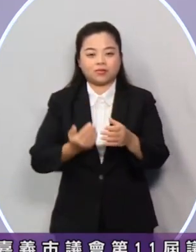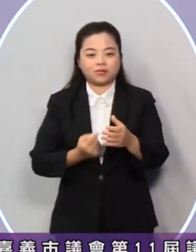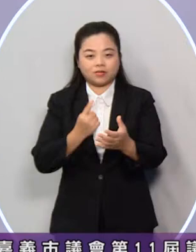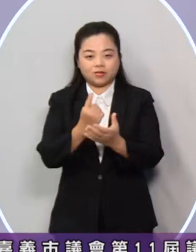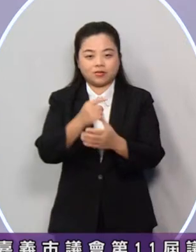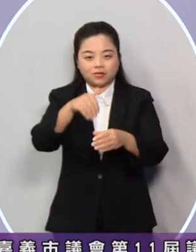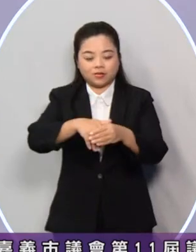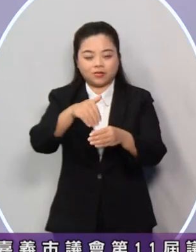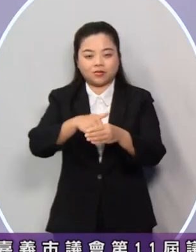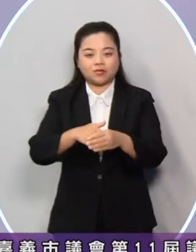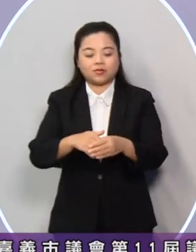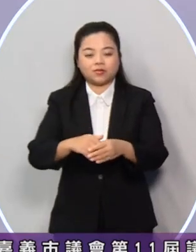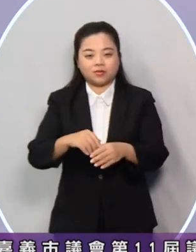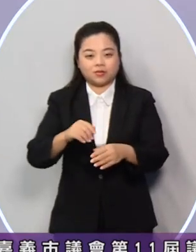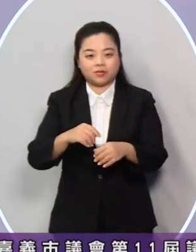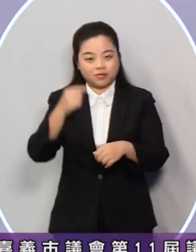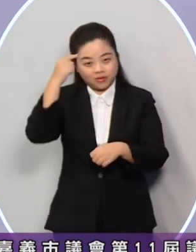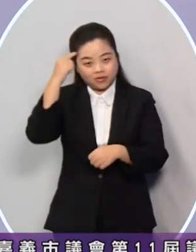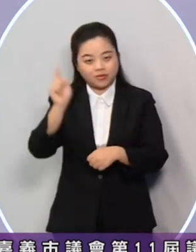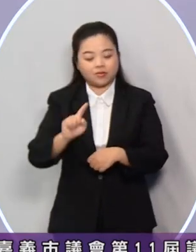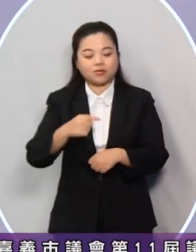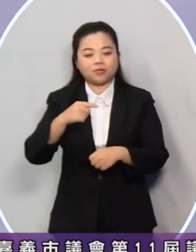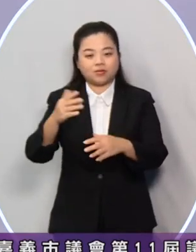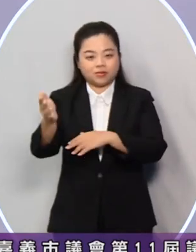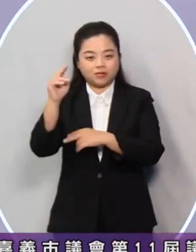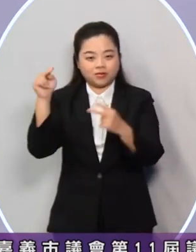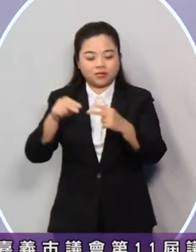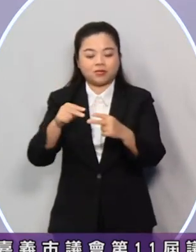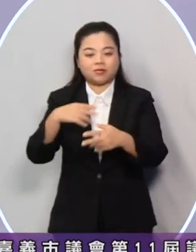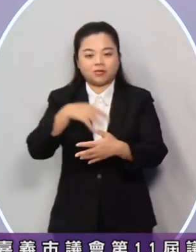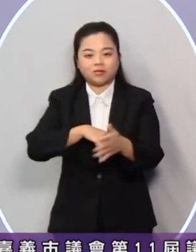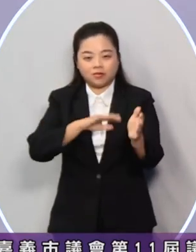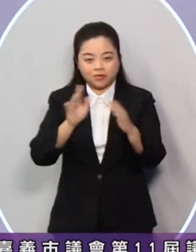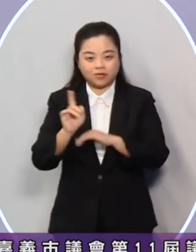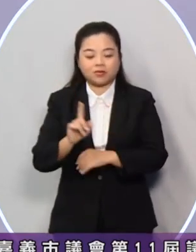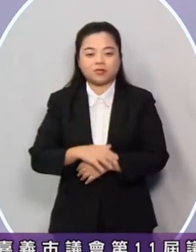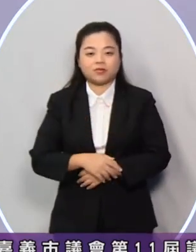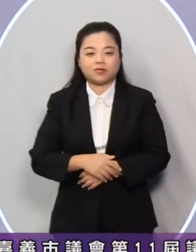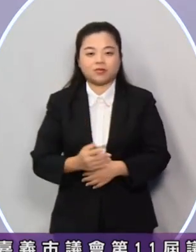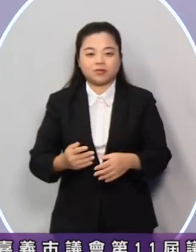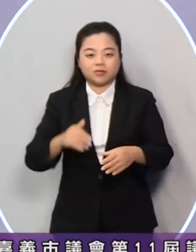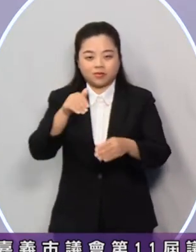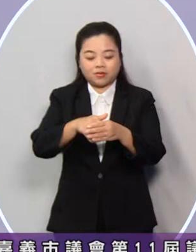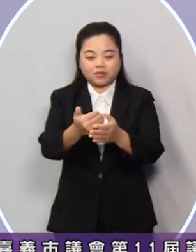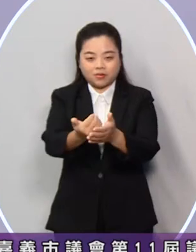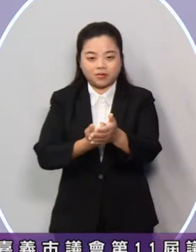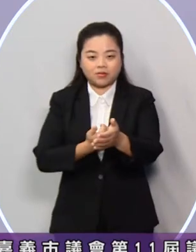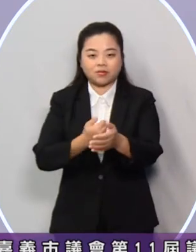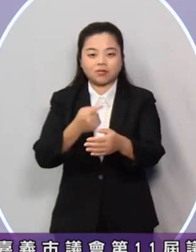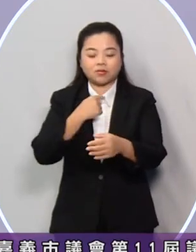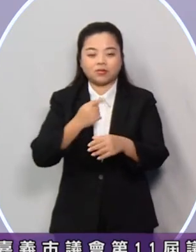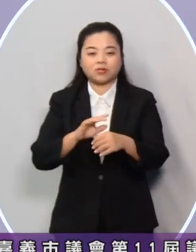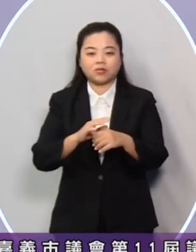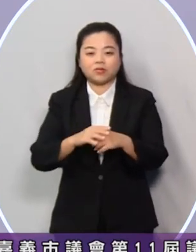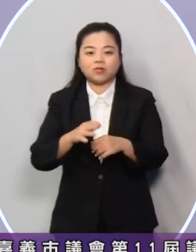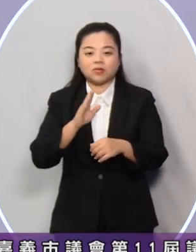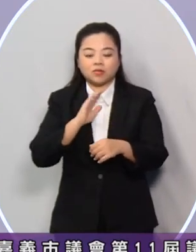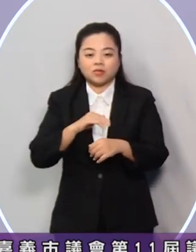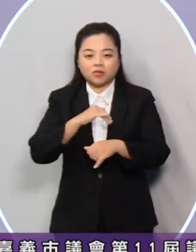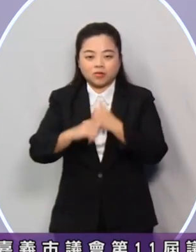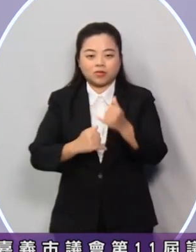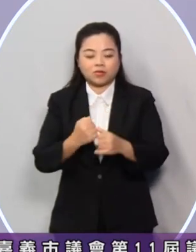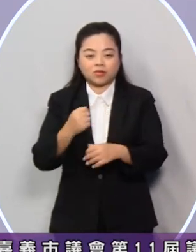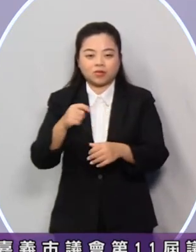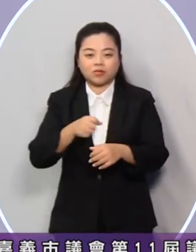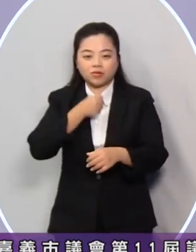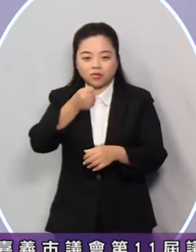初衷，以及跟大家分享我的政见内容。在参选前，我是一名活动主持，同时也